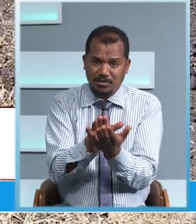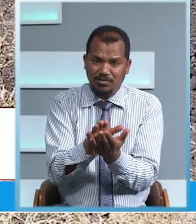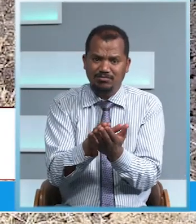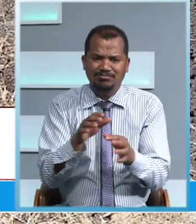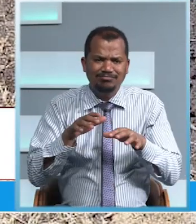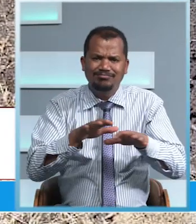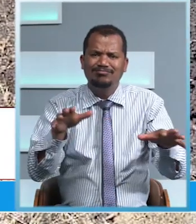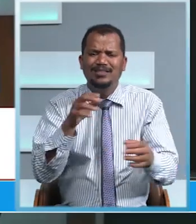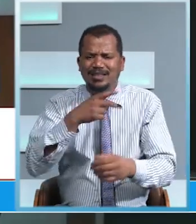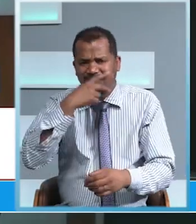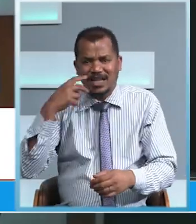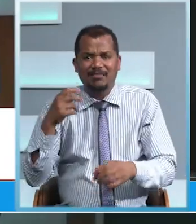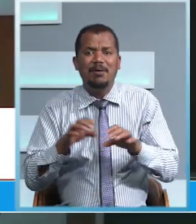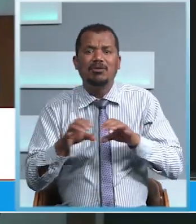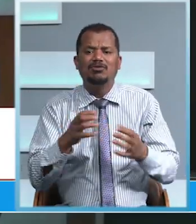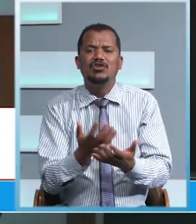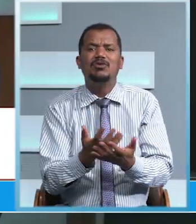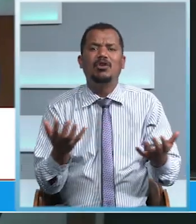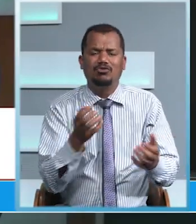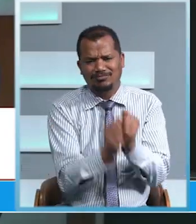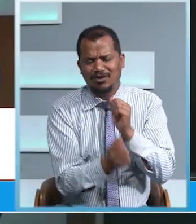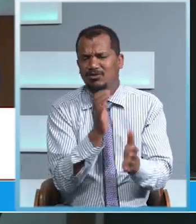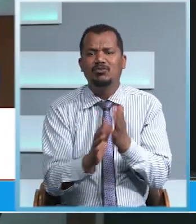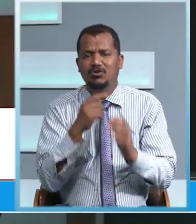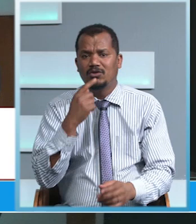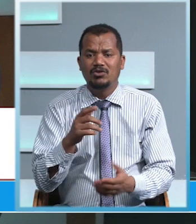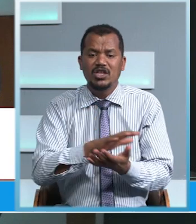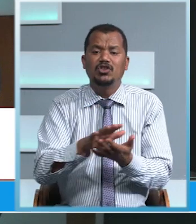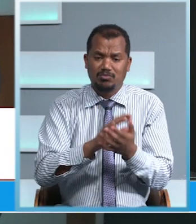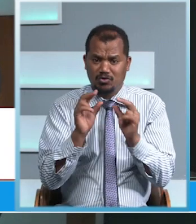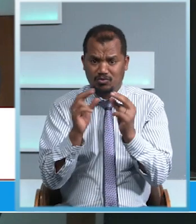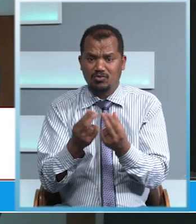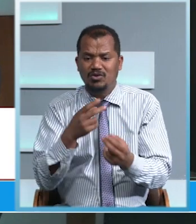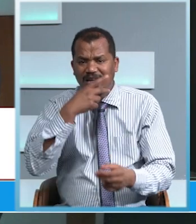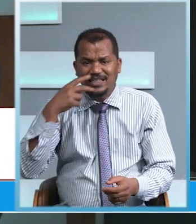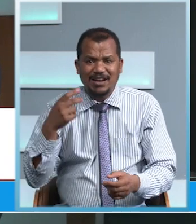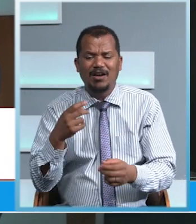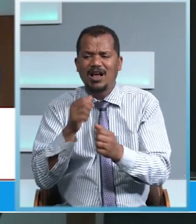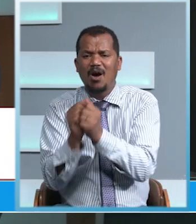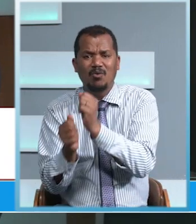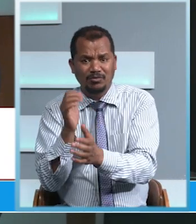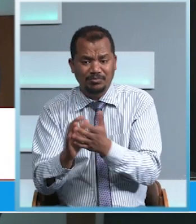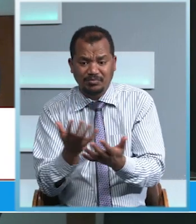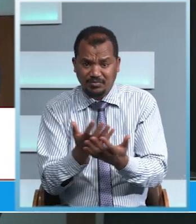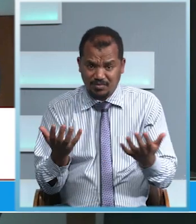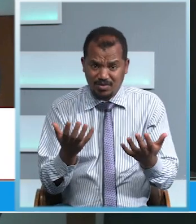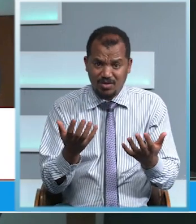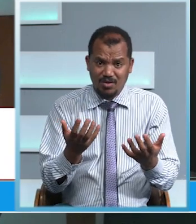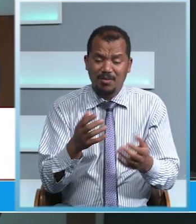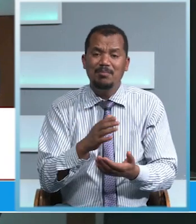129 ትምህርት ቤቶችን በመወረር ዘረፋ መፈጸሙና ንብረቶችን ማውደሙን ተናግሯል። የሽብር ቡድኑ ከዘረፋቸውና